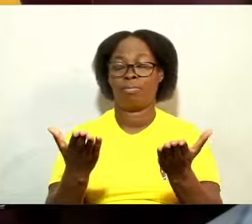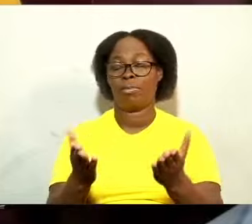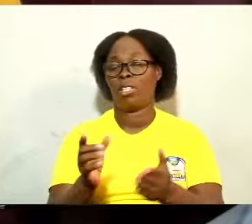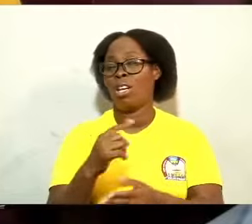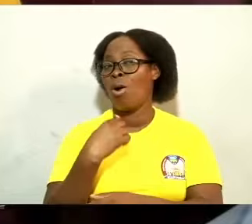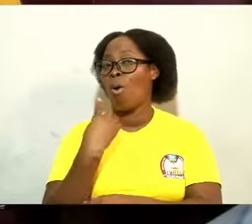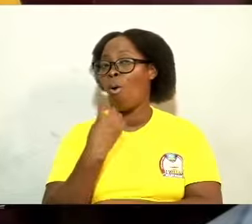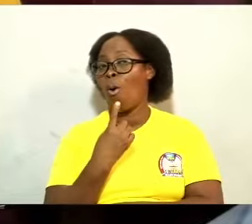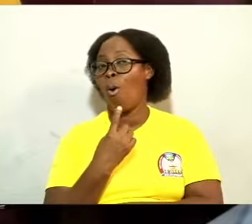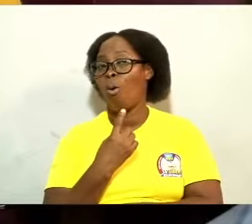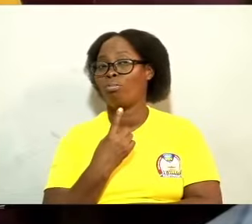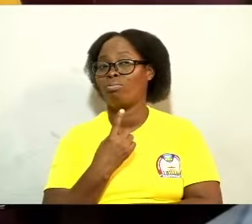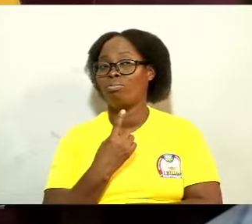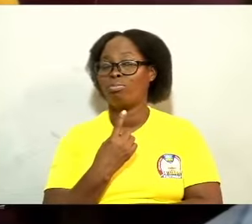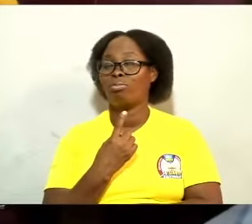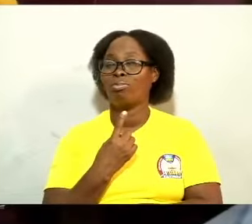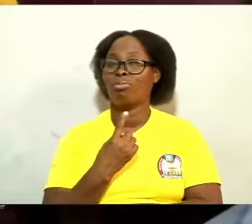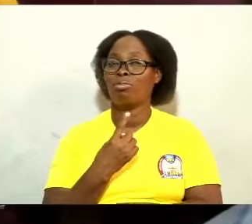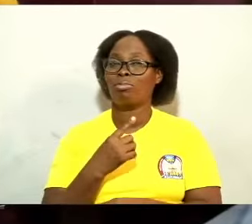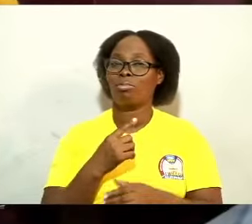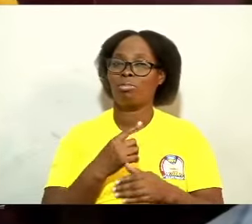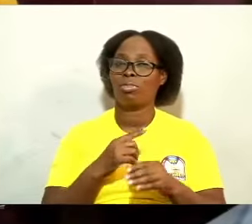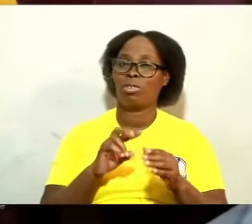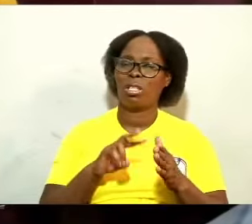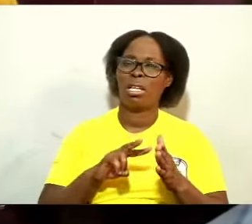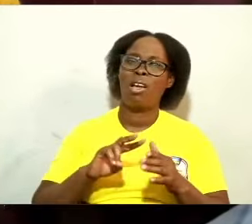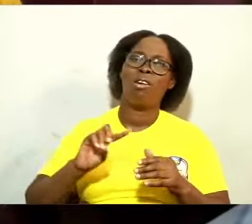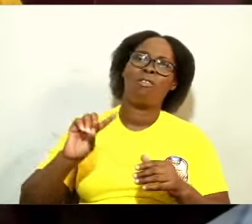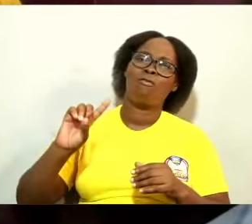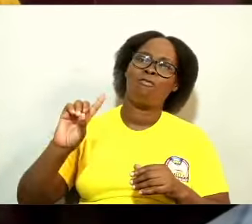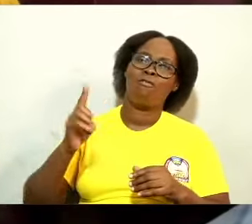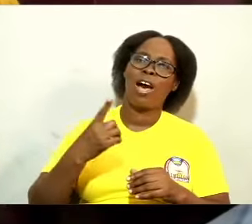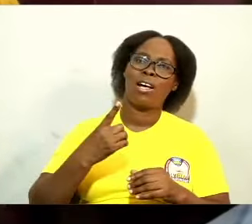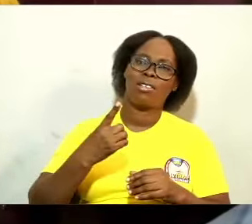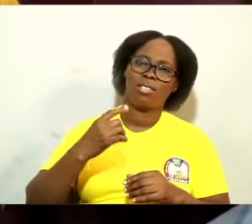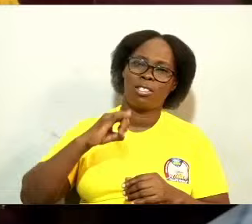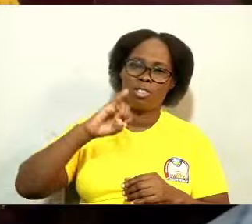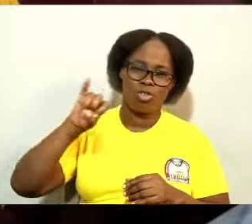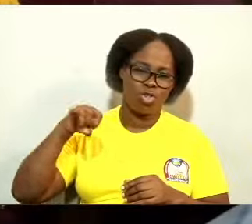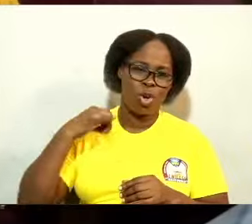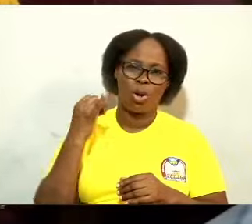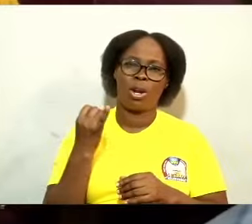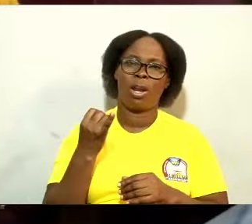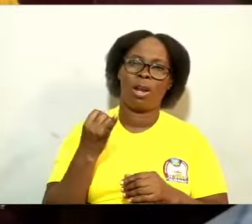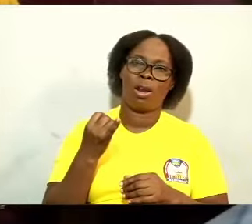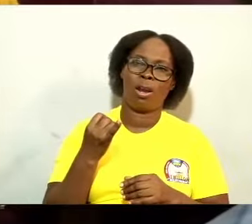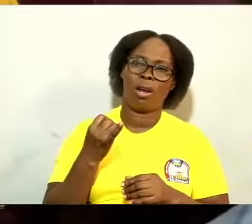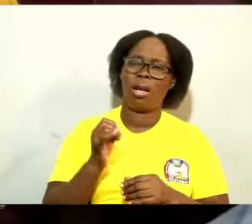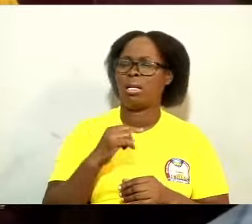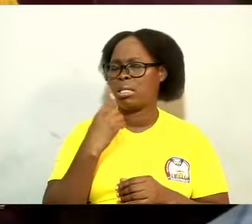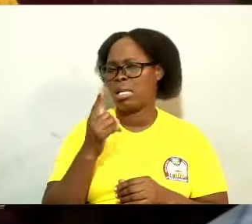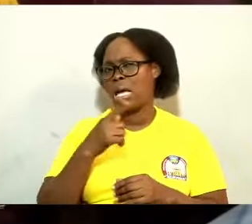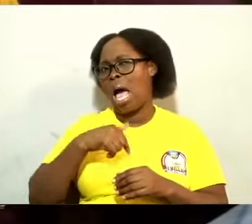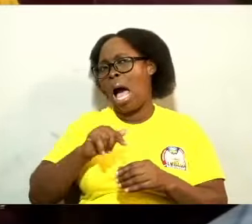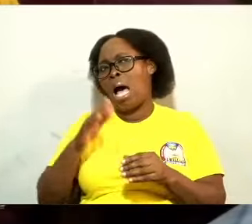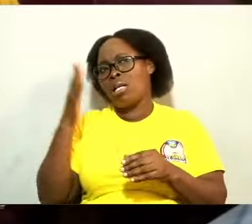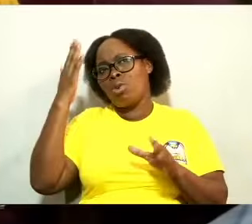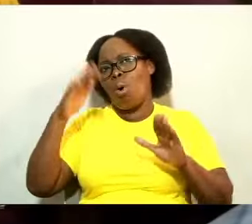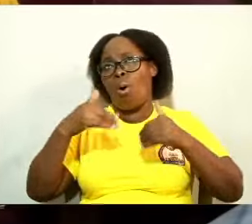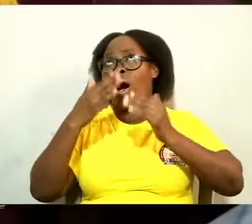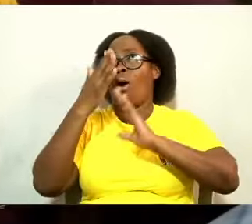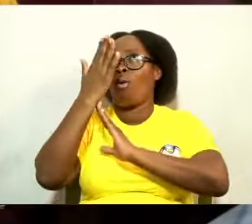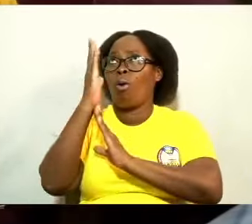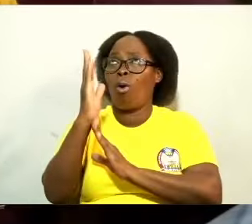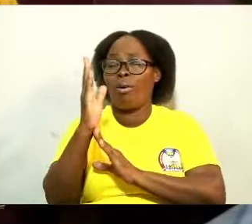waraka wa kwanza wa Yohana anasema, je, tunaweza kujua tunawezaje kujua Mungu